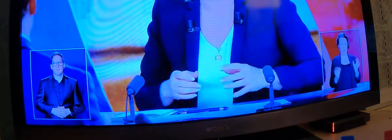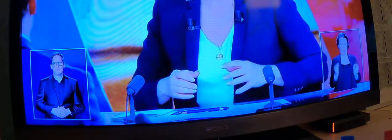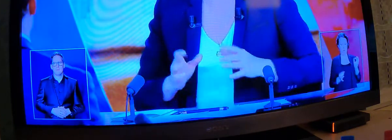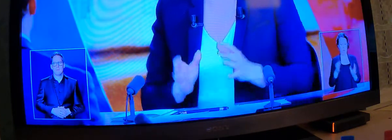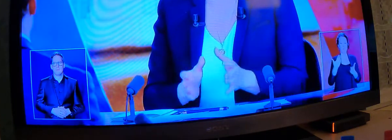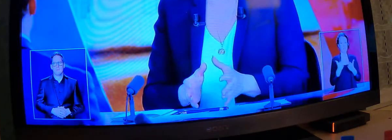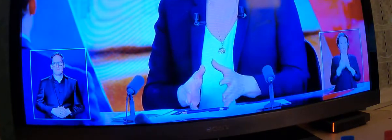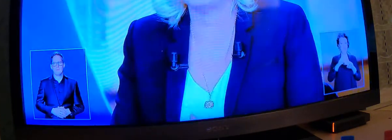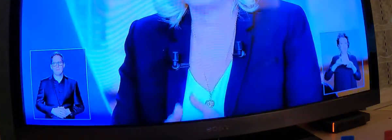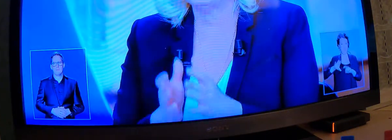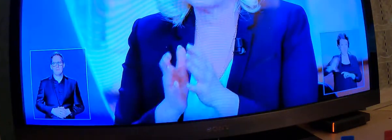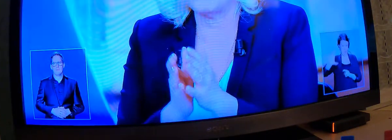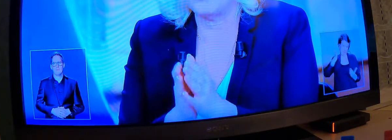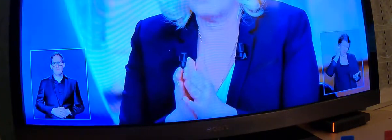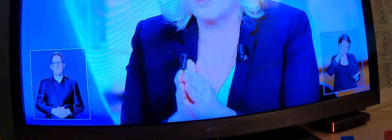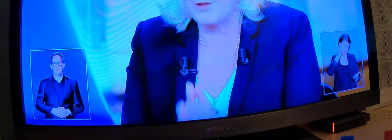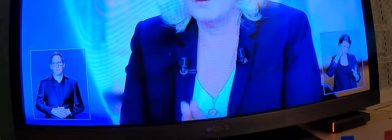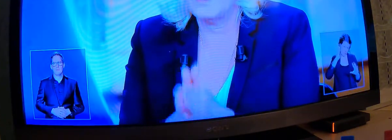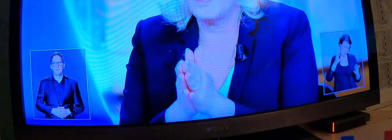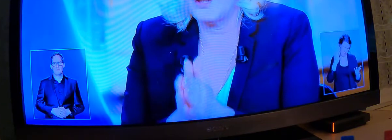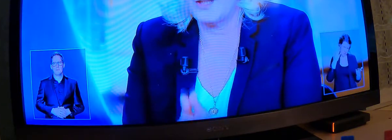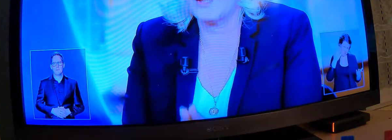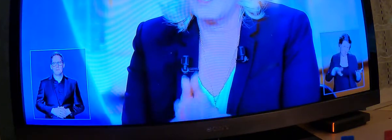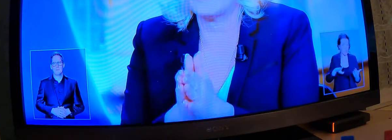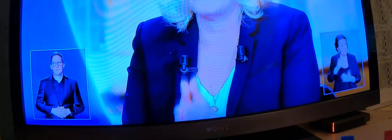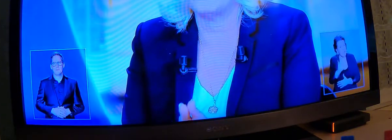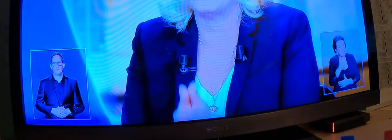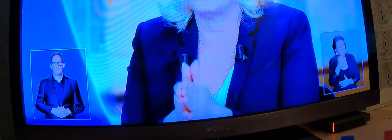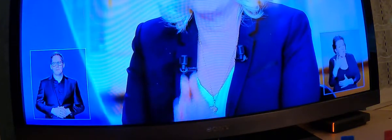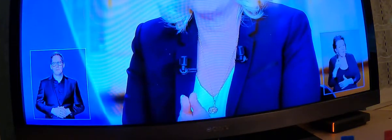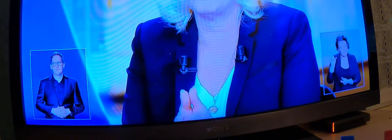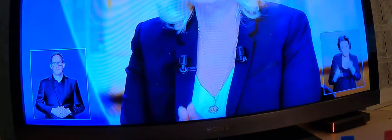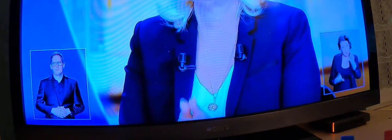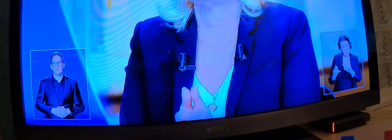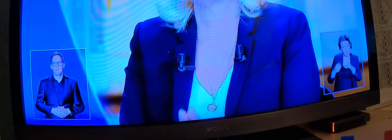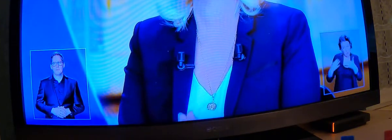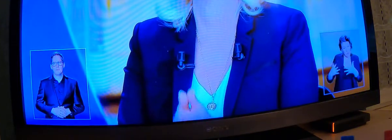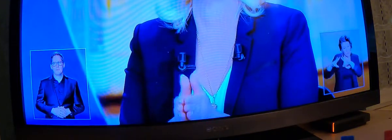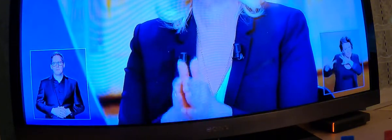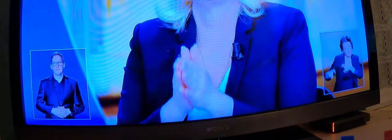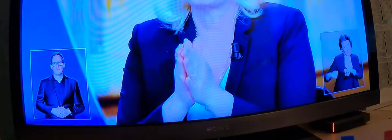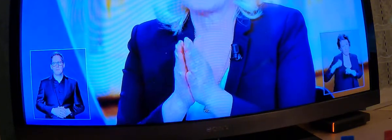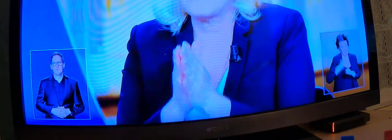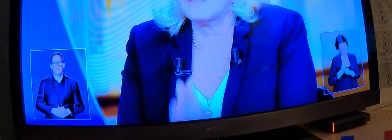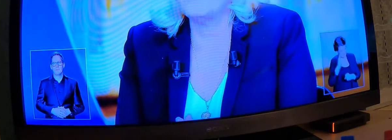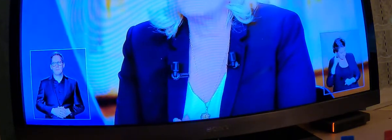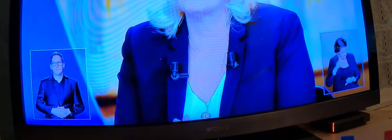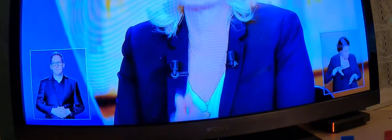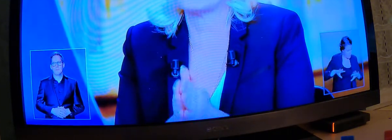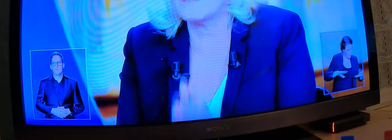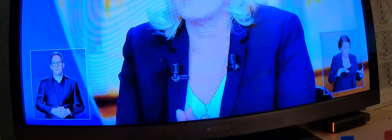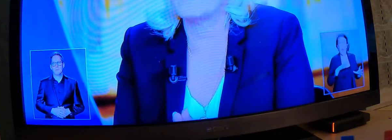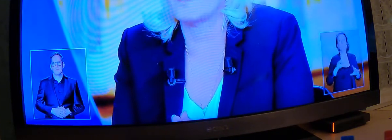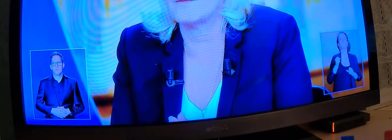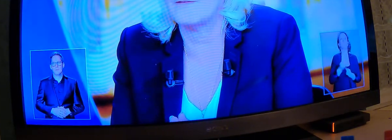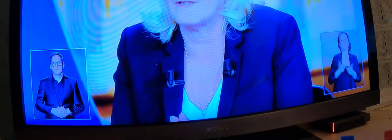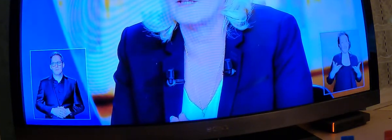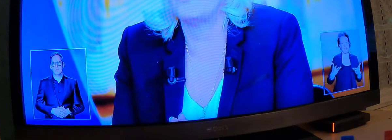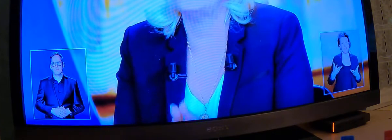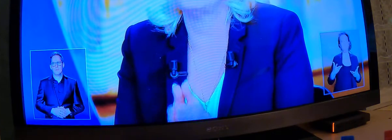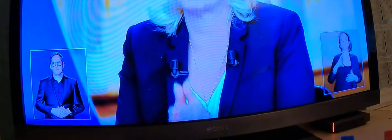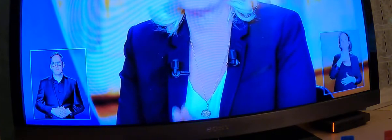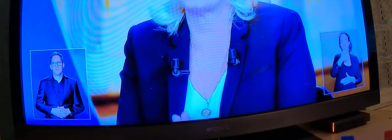bien connues. Il n'en demeure pas moins que des gens qui cherchent activement un emploi, il y en avait 5 500 000 quand